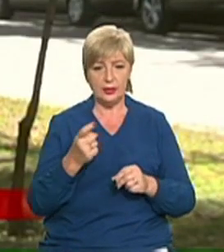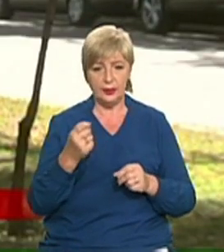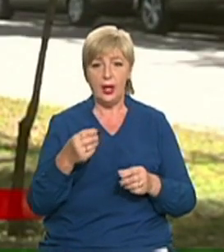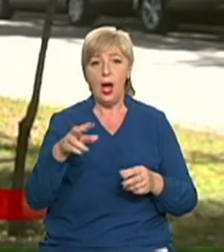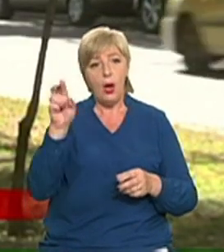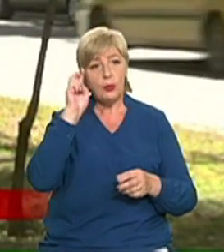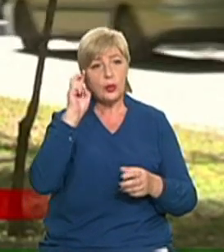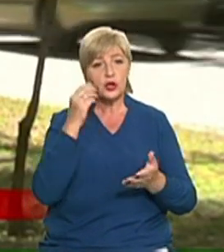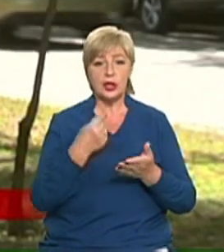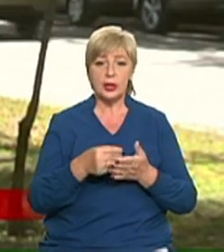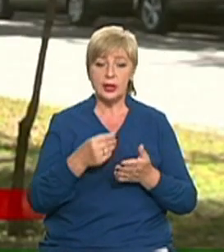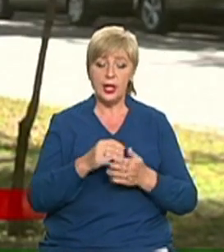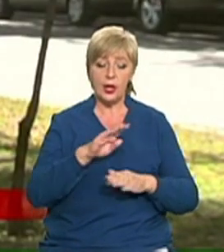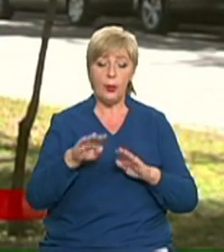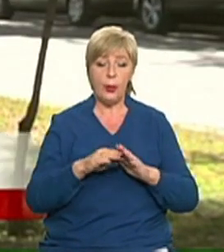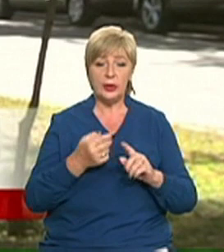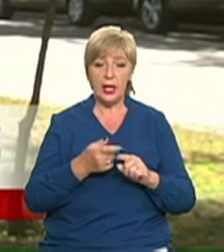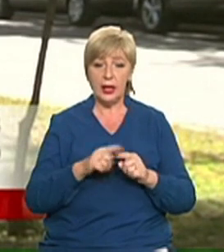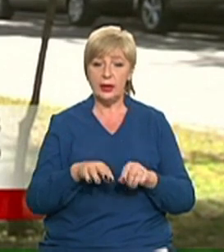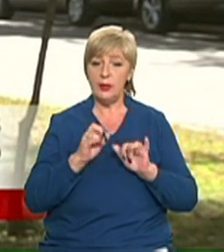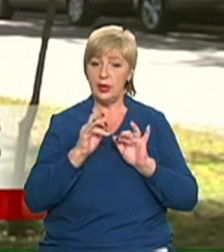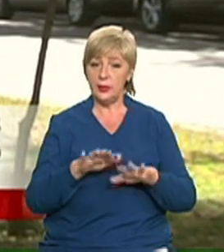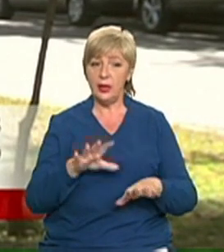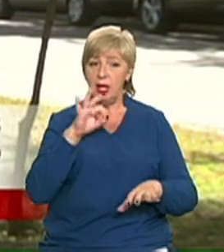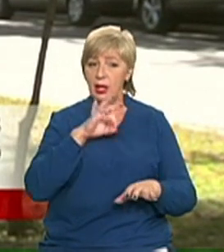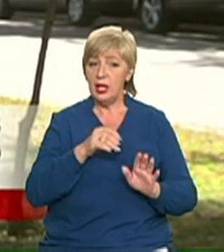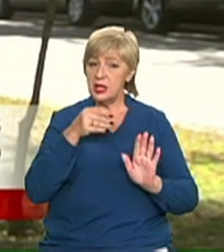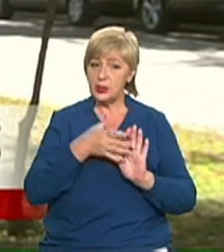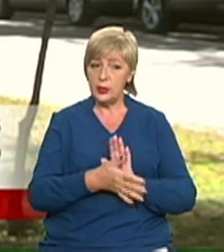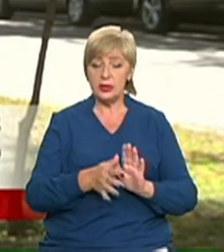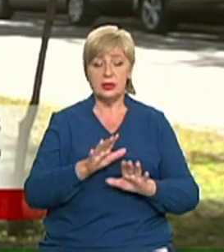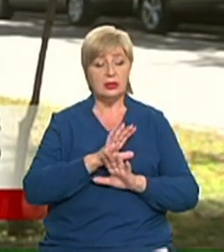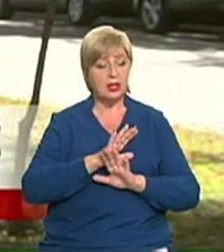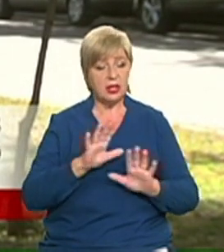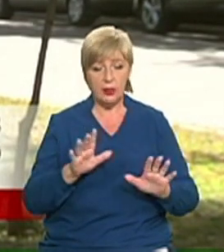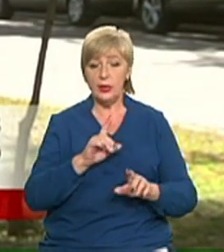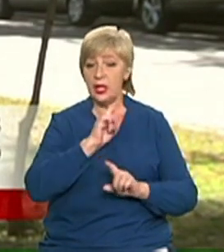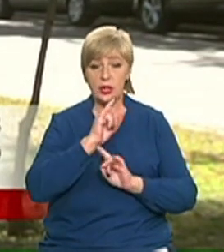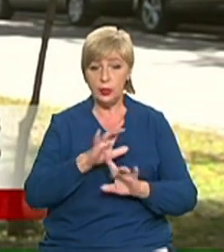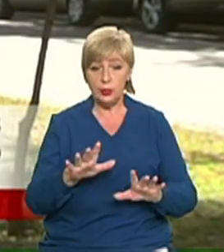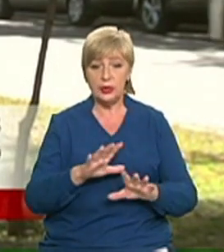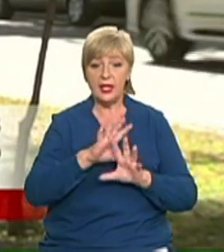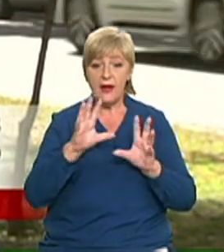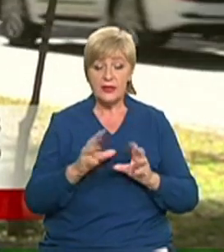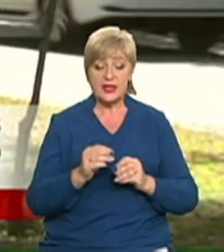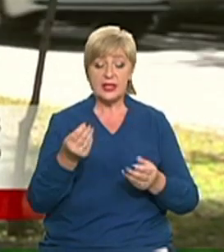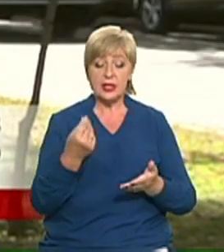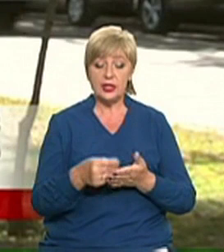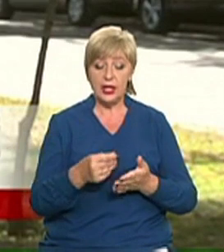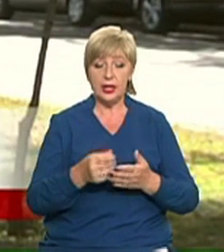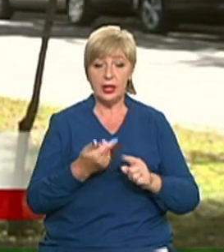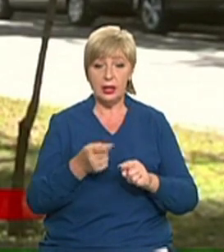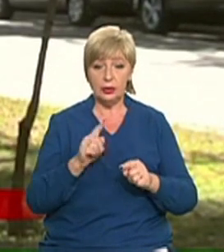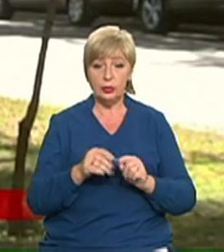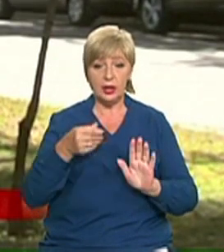Бюджетных денег под это мероприятие использовано не было и не будет. Значит, все деньги, которые будут идти